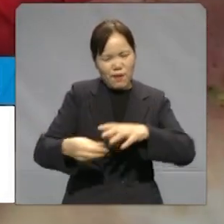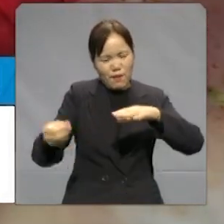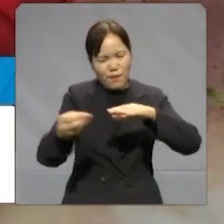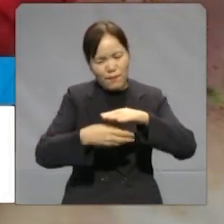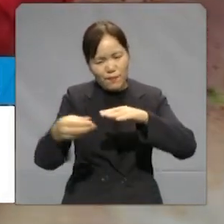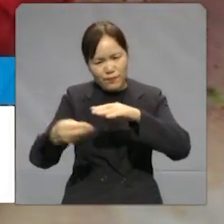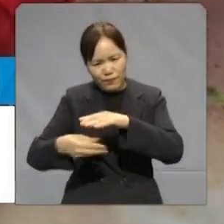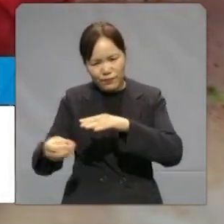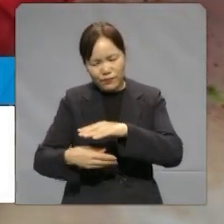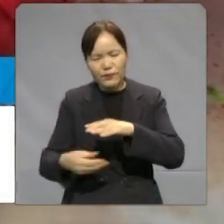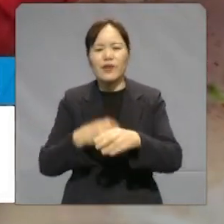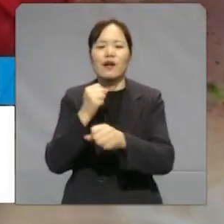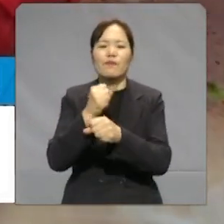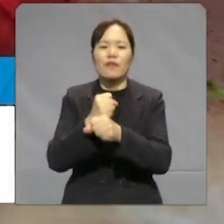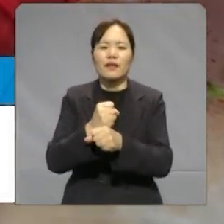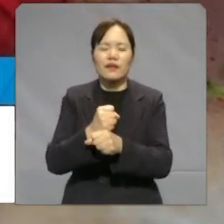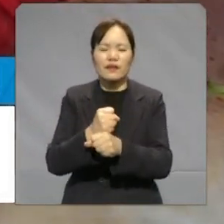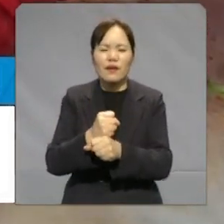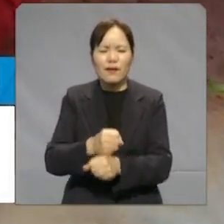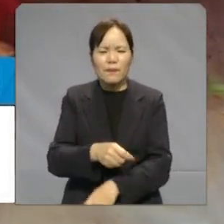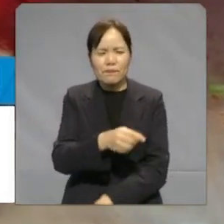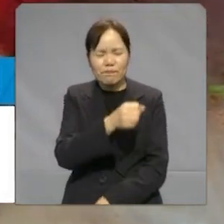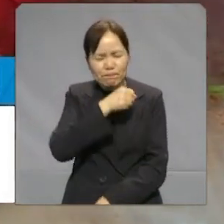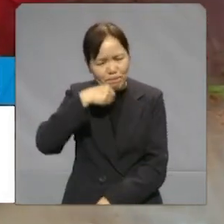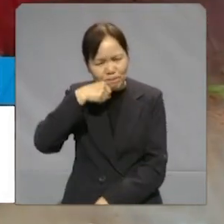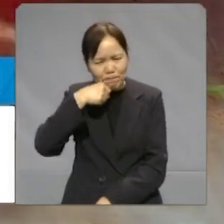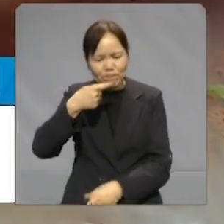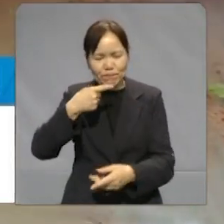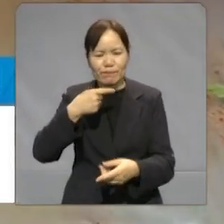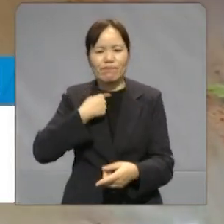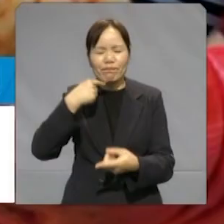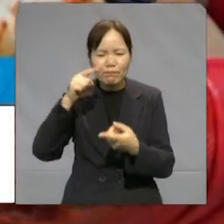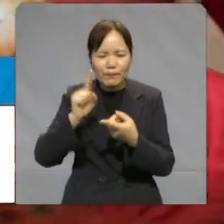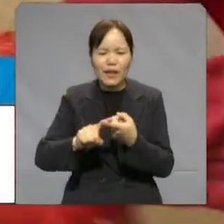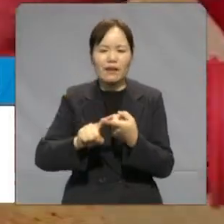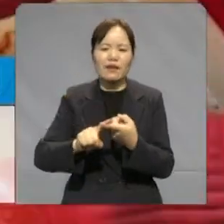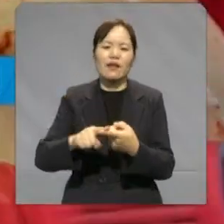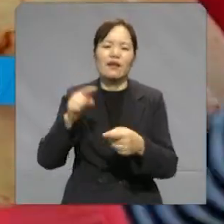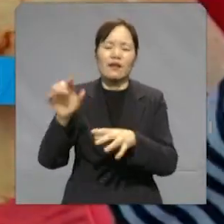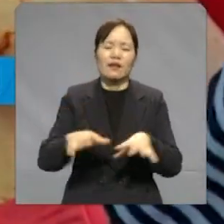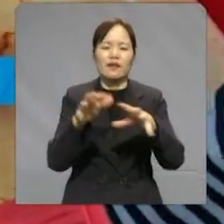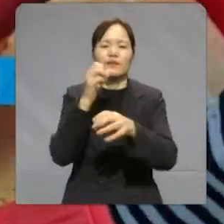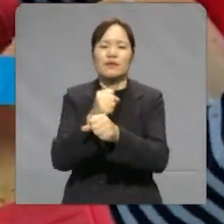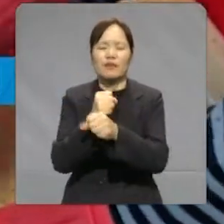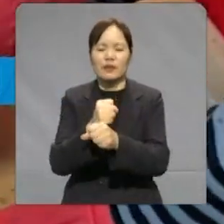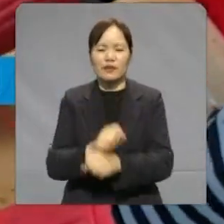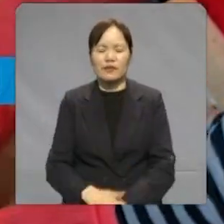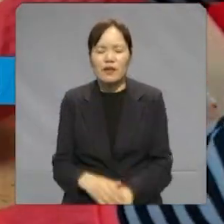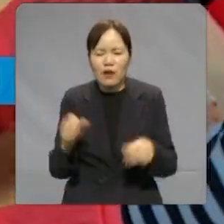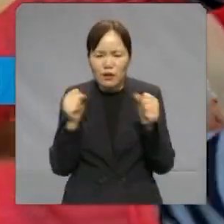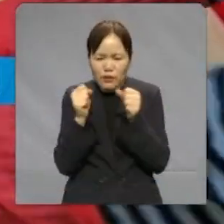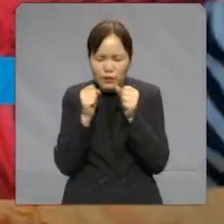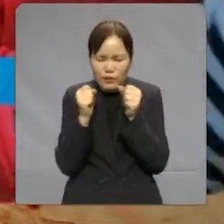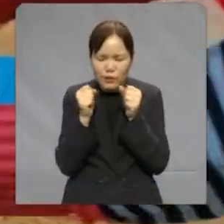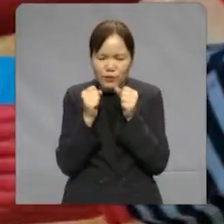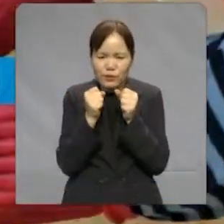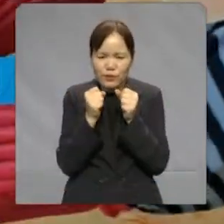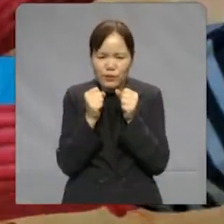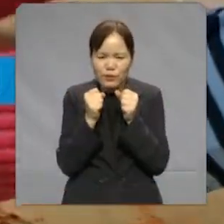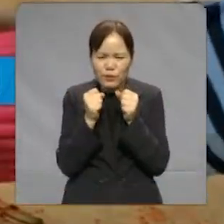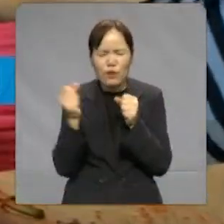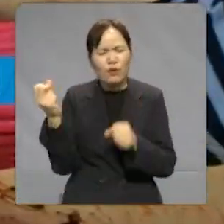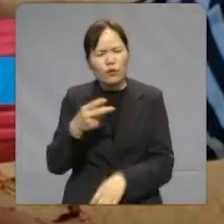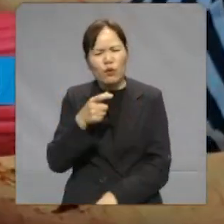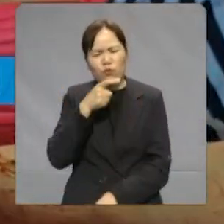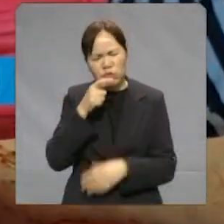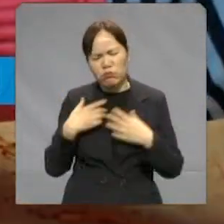입맛에 안성맞춤인 대청도 김치가 탄생하는 순간입니다. 쌀쌀한 기온에 수돗물까지